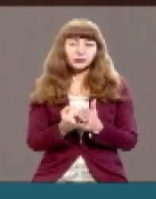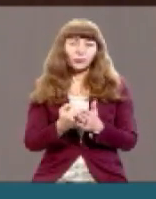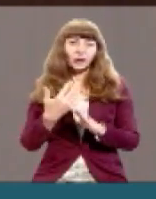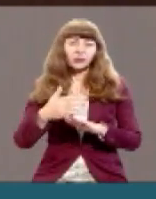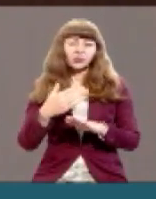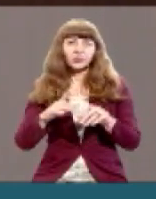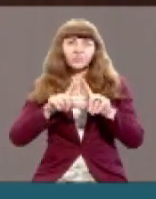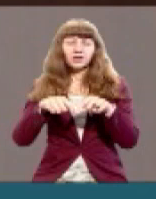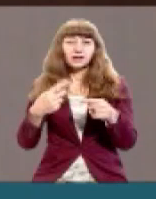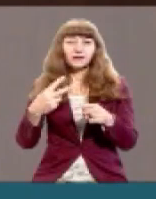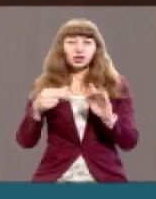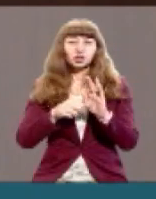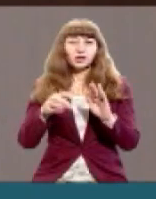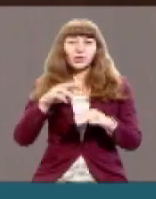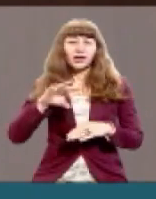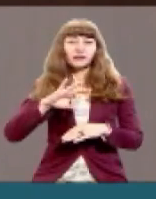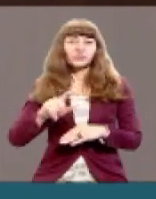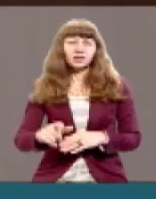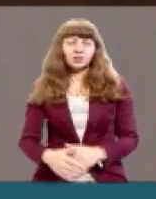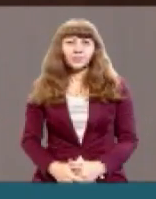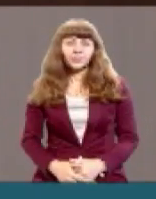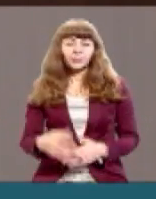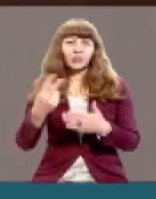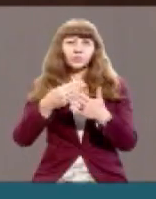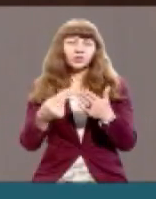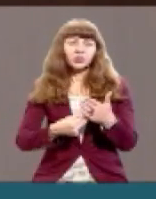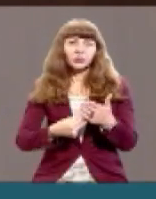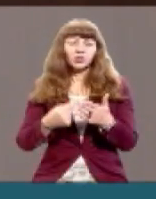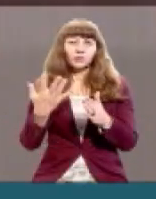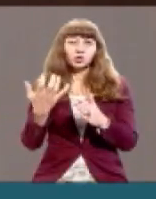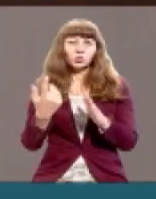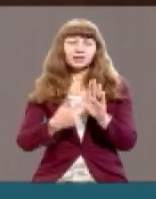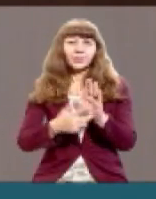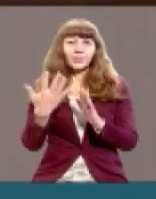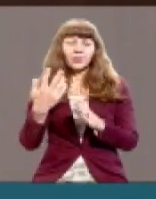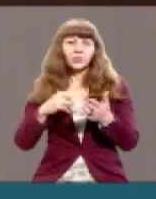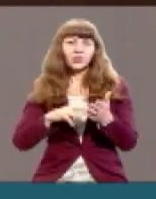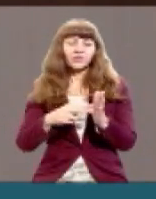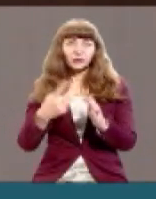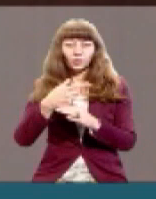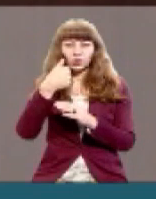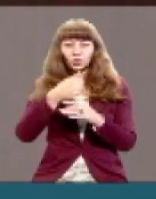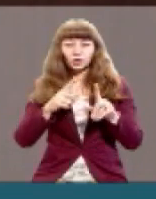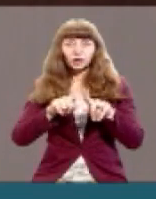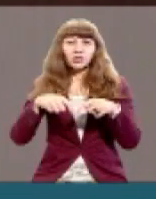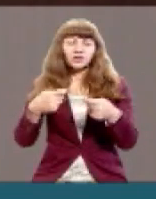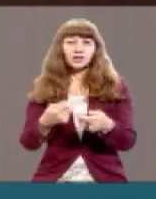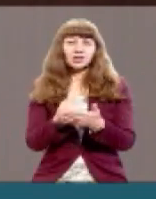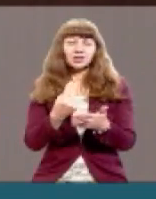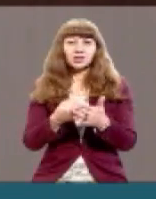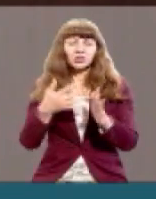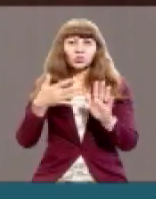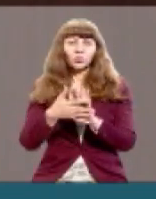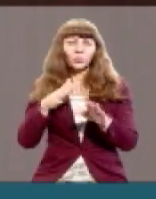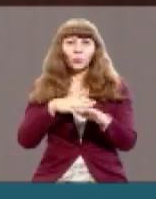кепілдендіруге 36 миллиард тенгеге 575 жоба мақұлданды. Ағымдағы жылы осы мақсаттарға бөлінген қаражат 6 айдың қорытындысы бойынша